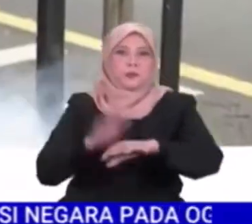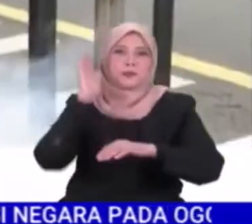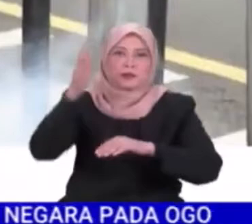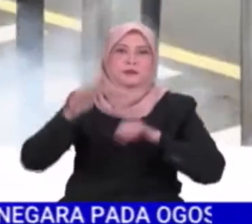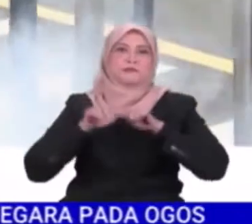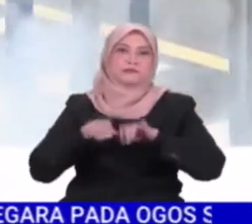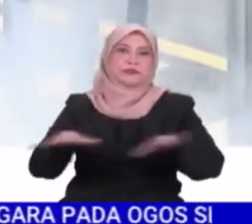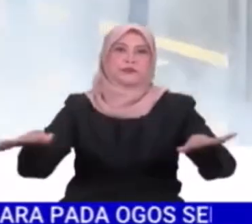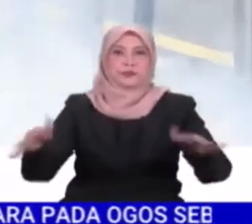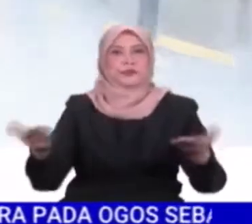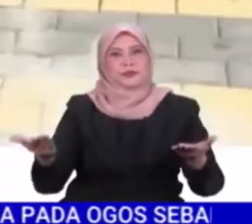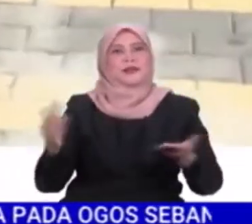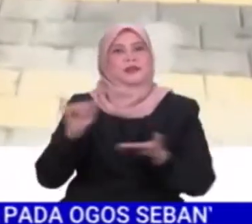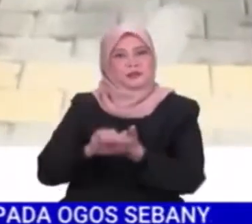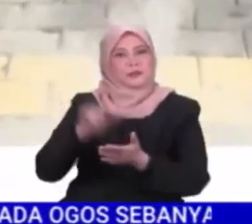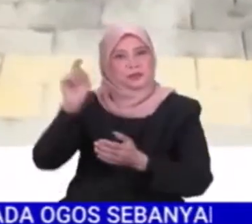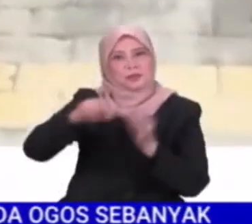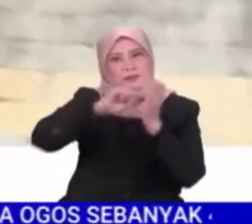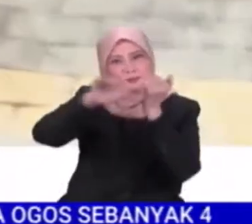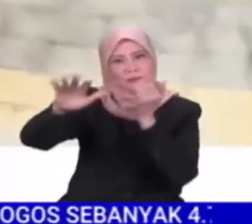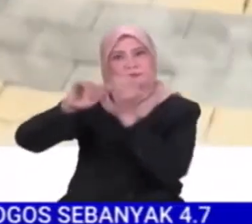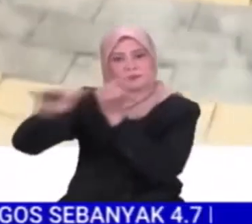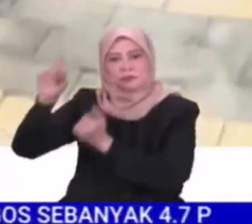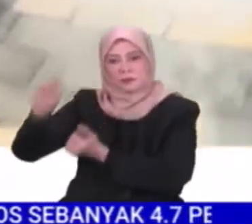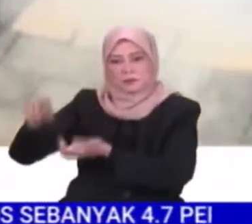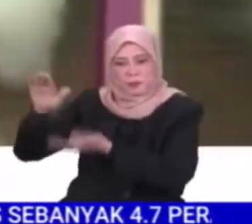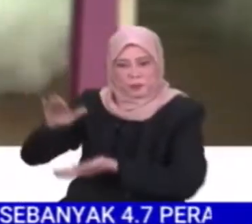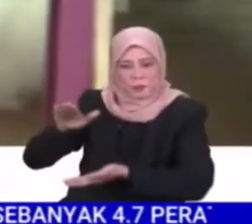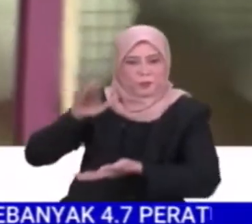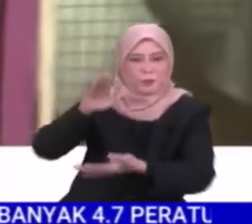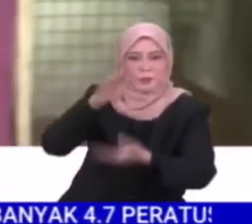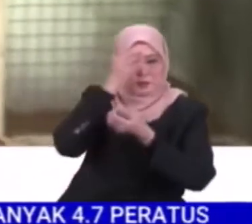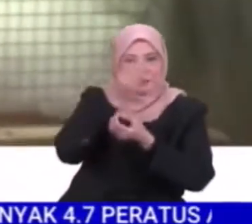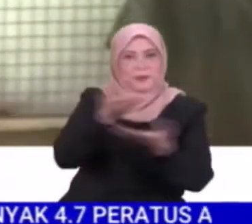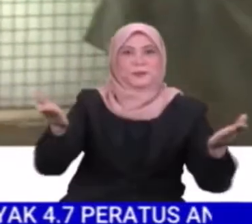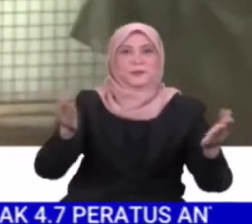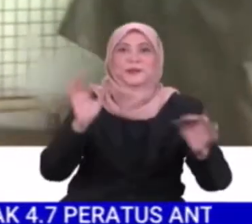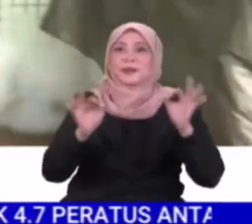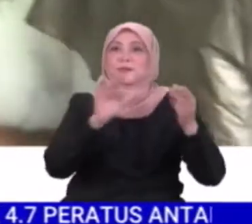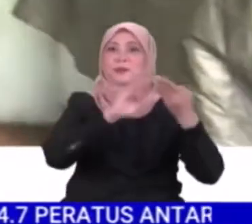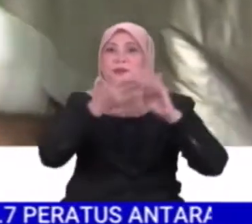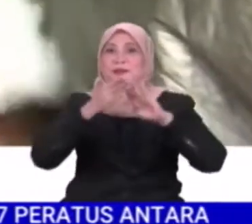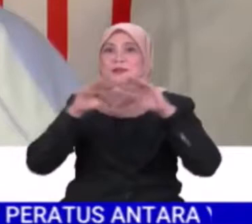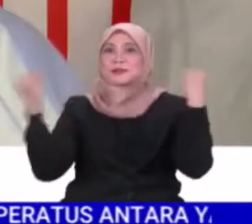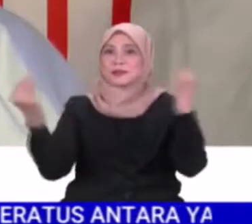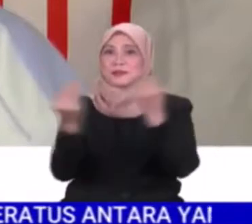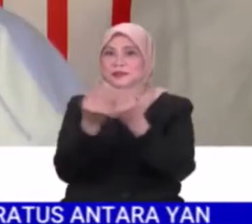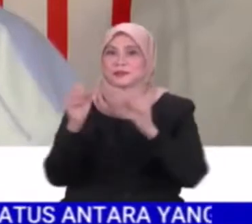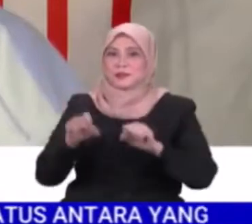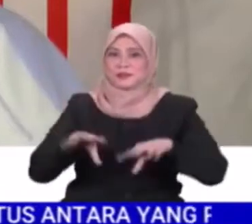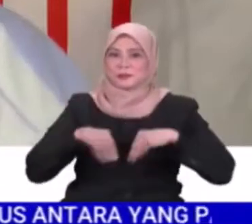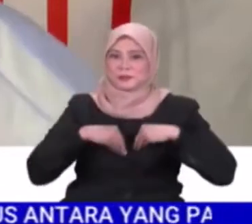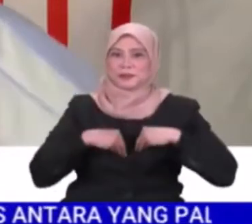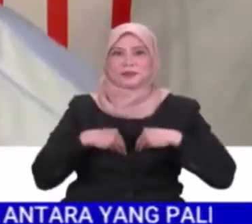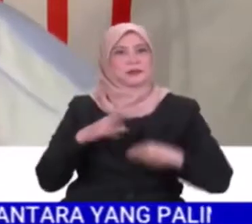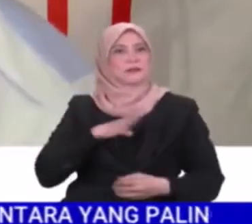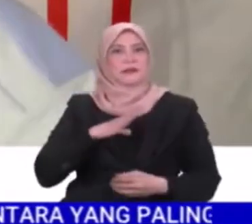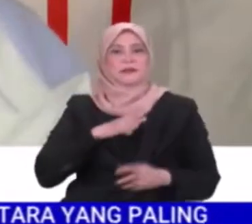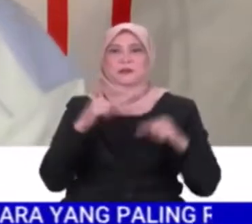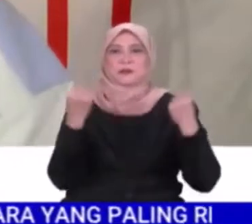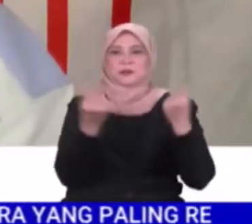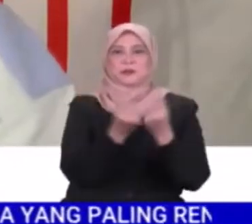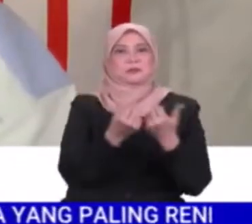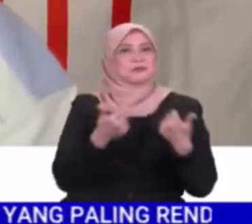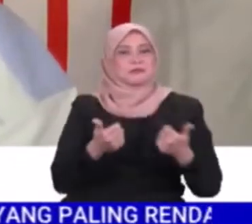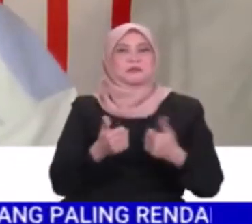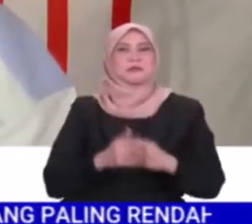paling besar untuk menyampaikan mesej ini. Kan, kalau komuniti semua dapat sambut cabaran ini bersama kita, kita seorang, kita grup kita saja